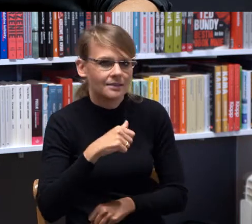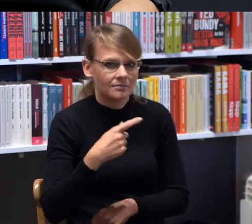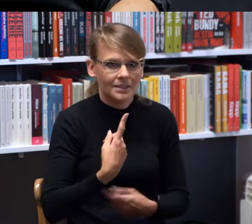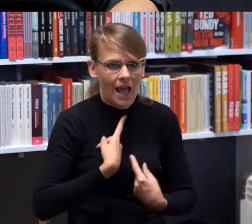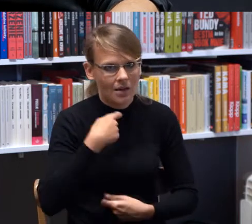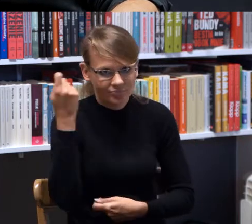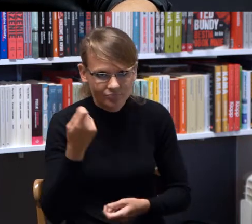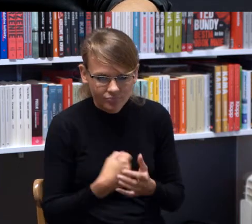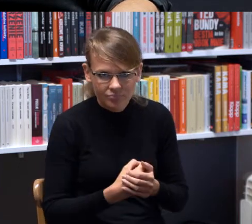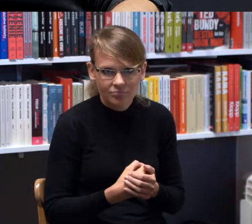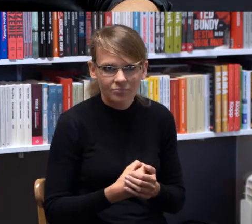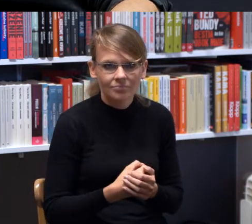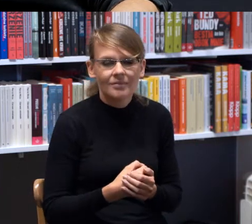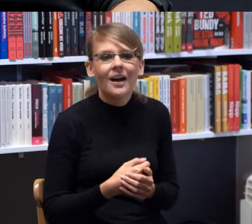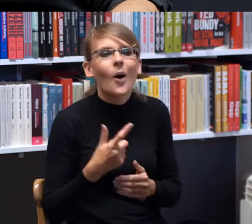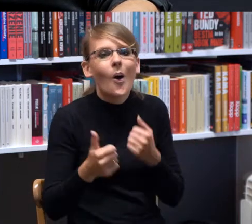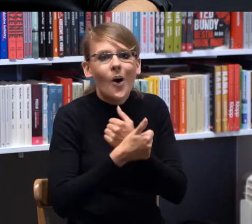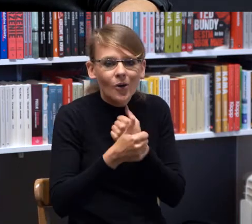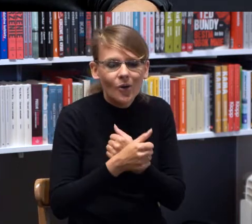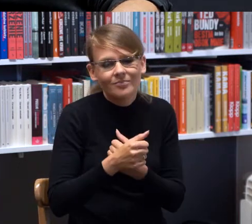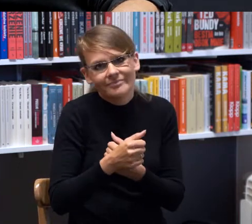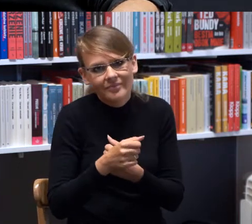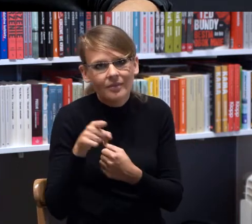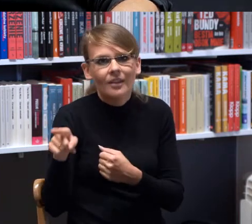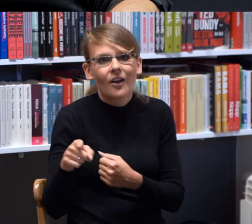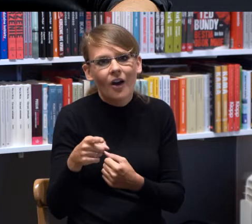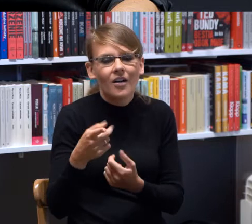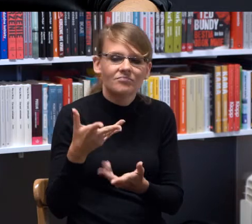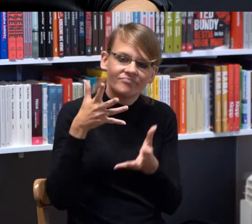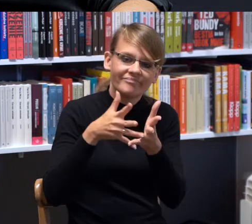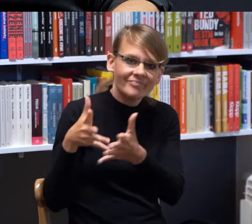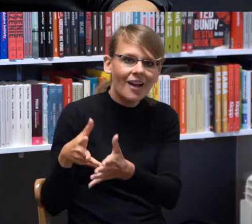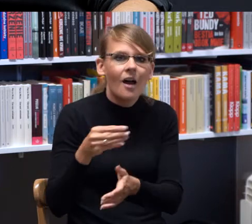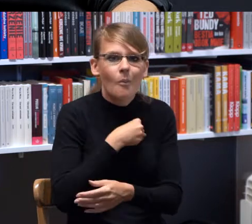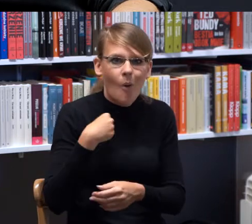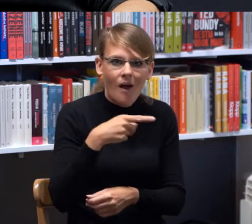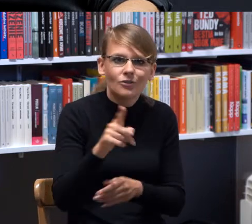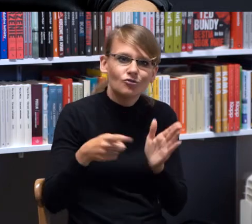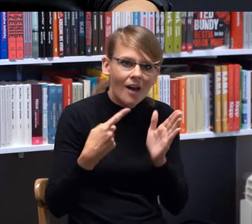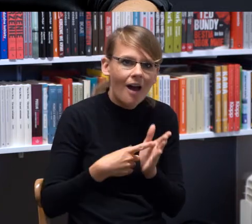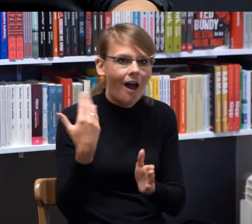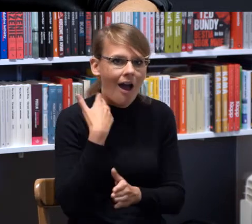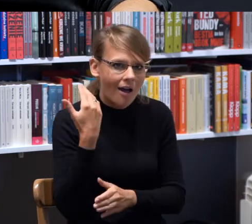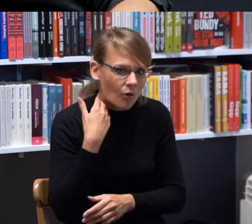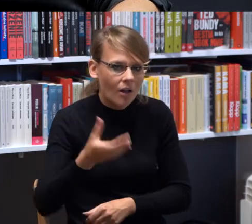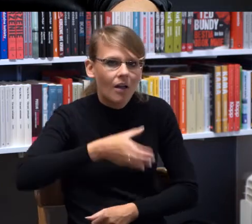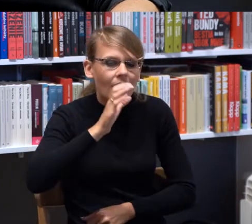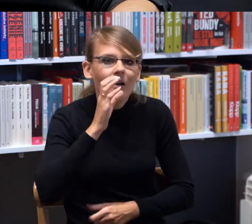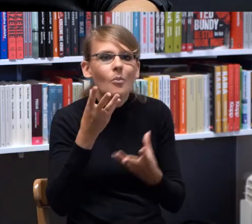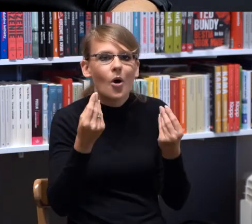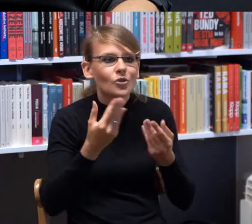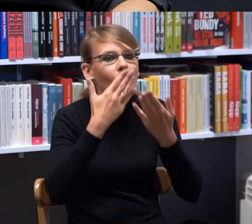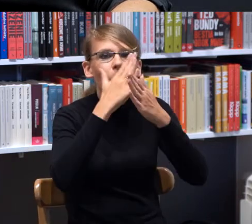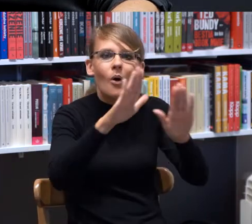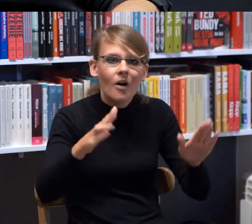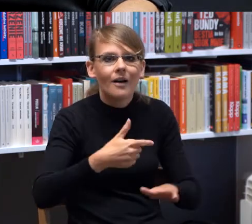I chodziło o to, że uznał, że Polacy często sięgają po alkohol, żeby pokazać innym, że